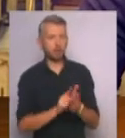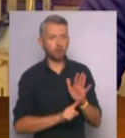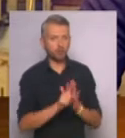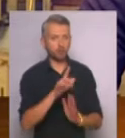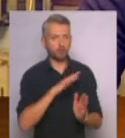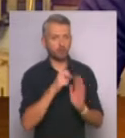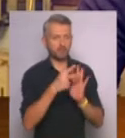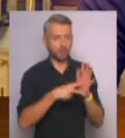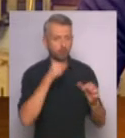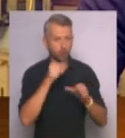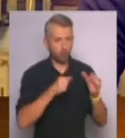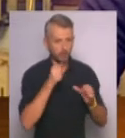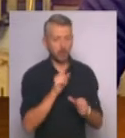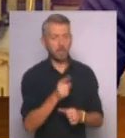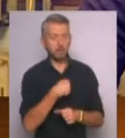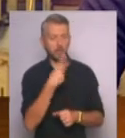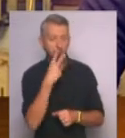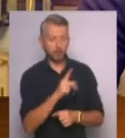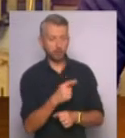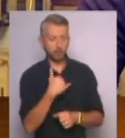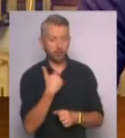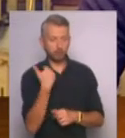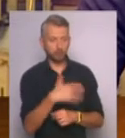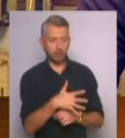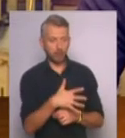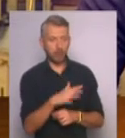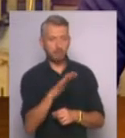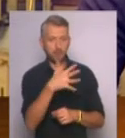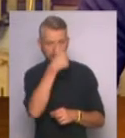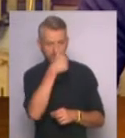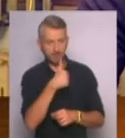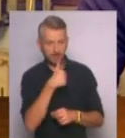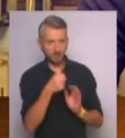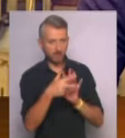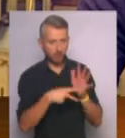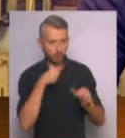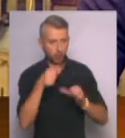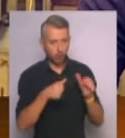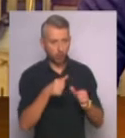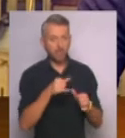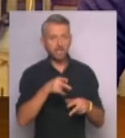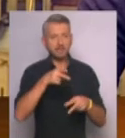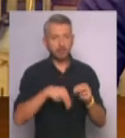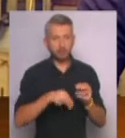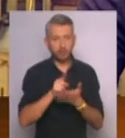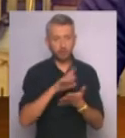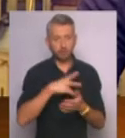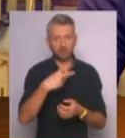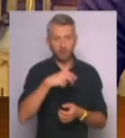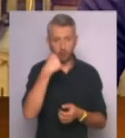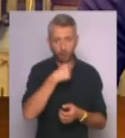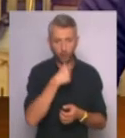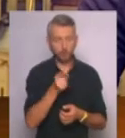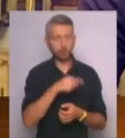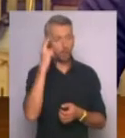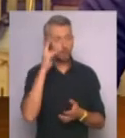в 2018 році. Але ми бачимо, що в нас вже п'ятий місяць 2018 року, але і закінчення в 2020 році. Тому ми